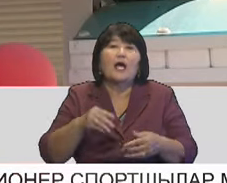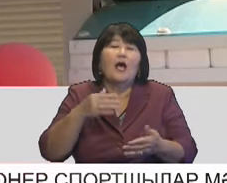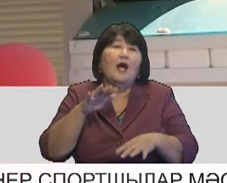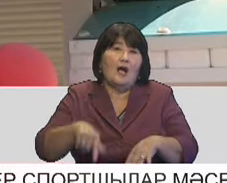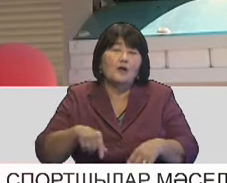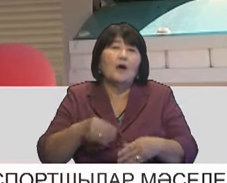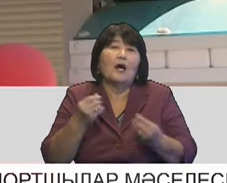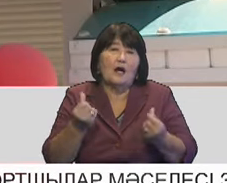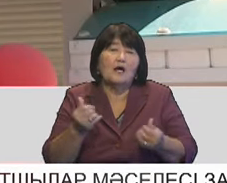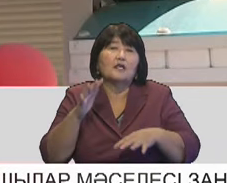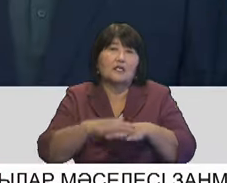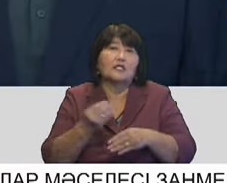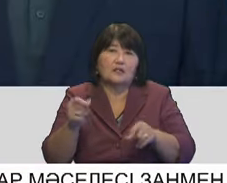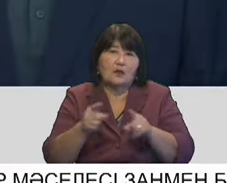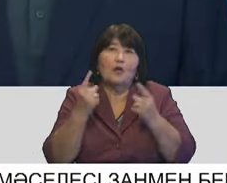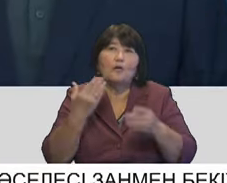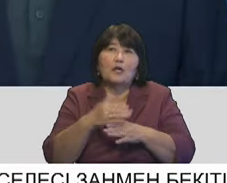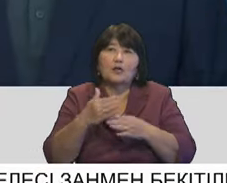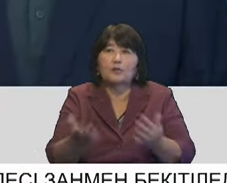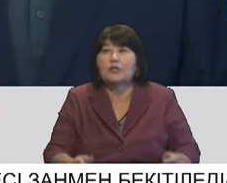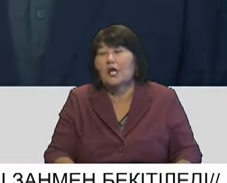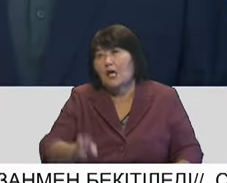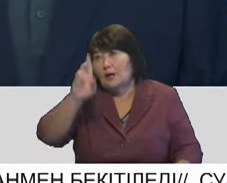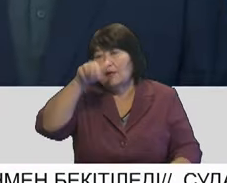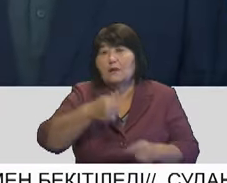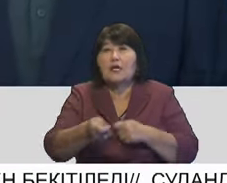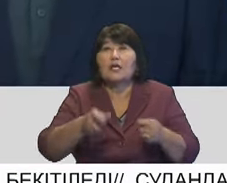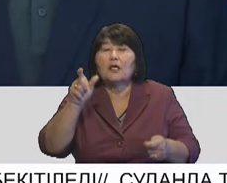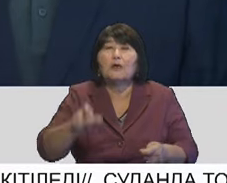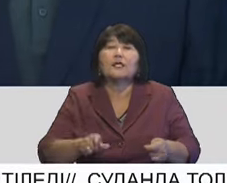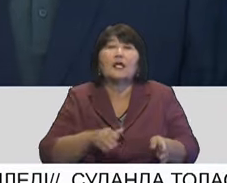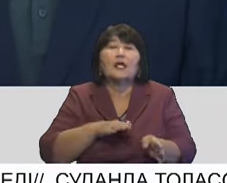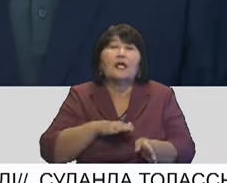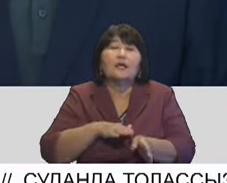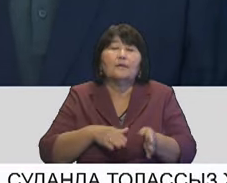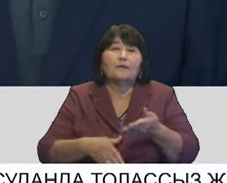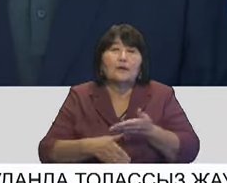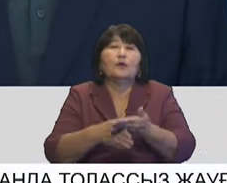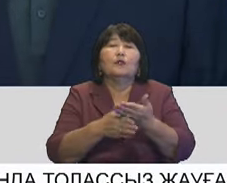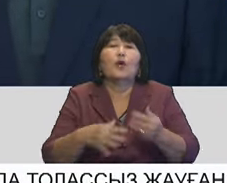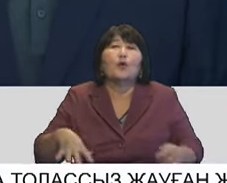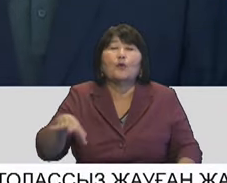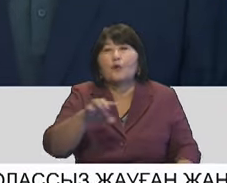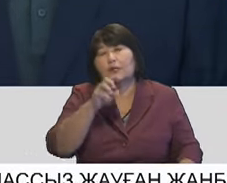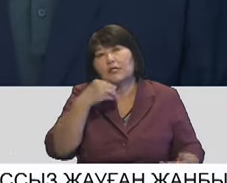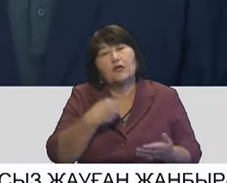да қомақты қаржы бөлінген. Мемлекет басшысының тікелей қолдауының арқасында өңіріміздің